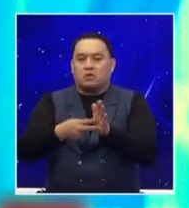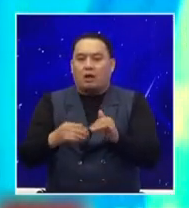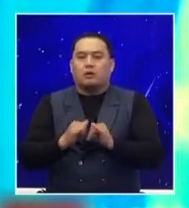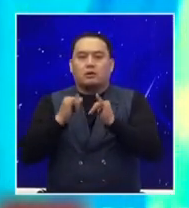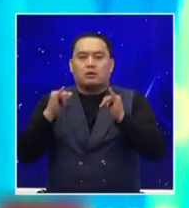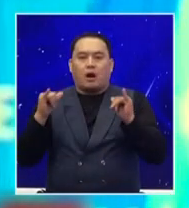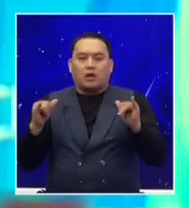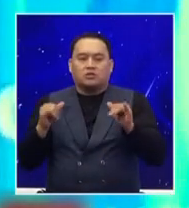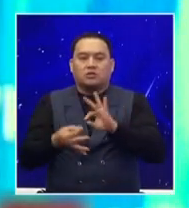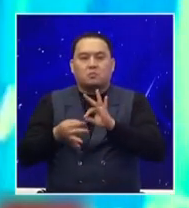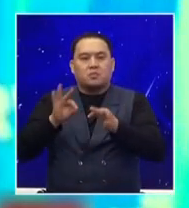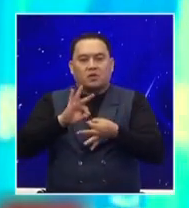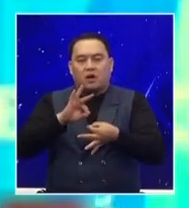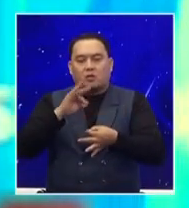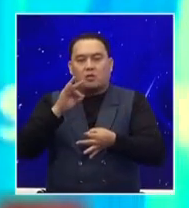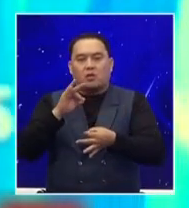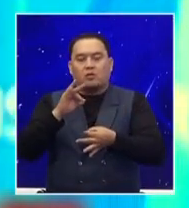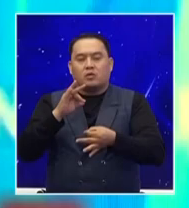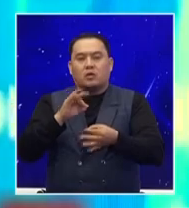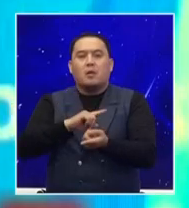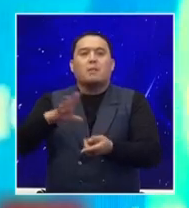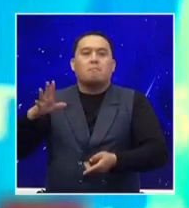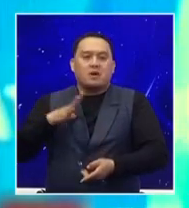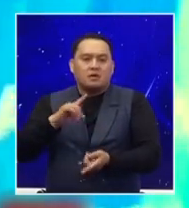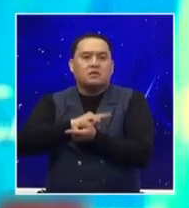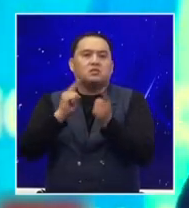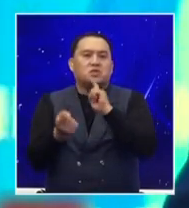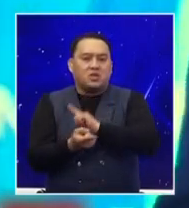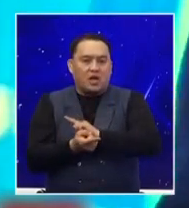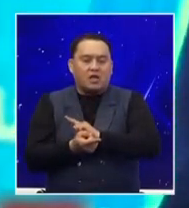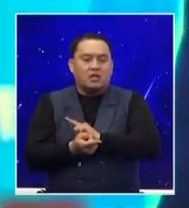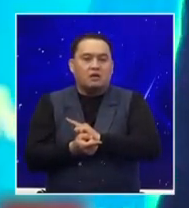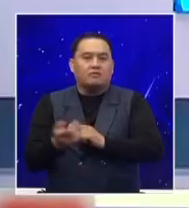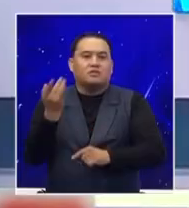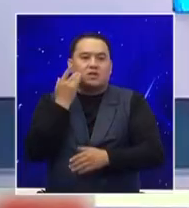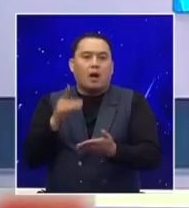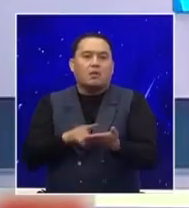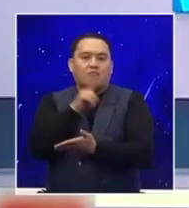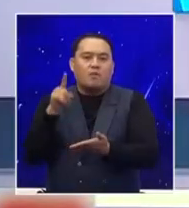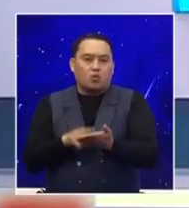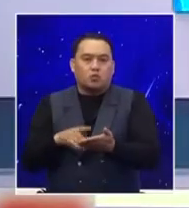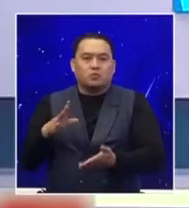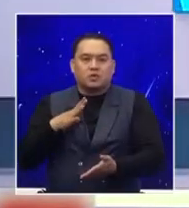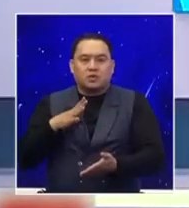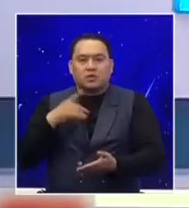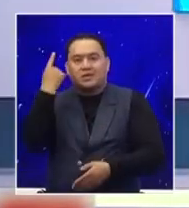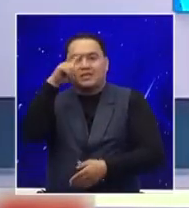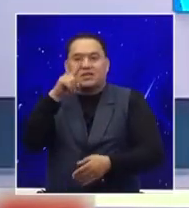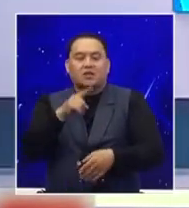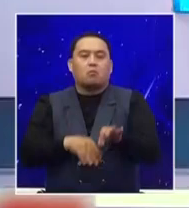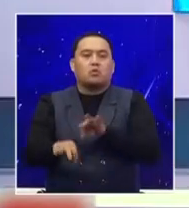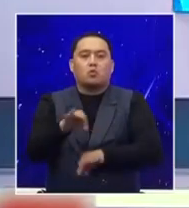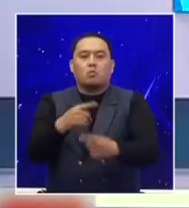развития, проект детальной планировки, были изменения, но все время вопрос стоял по инициатору проекта,